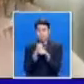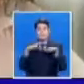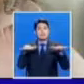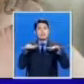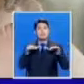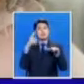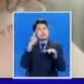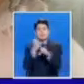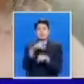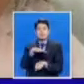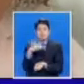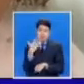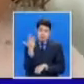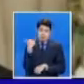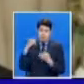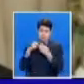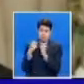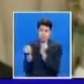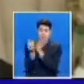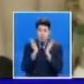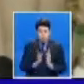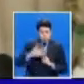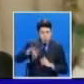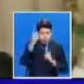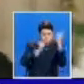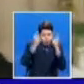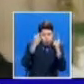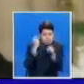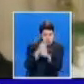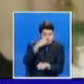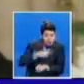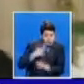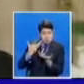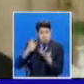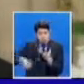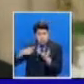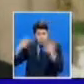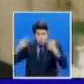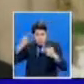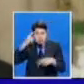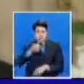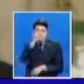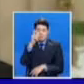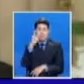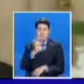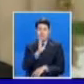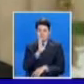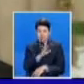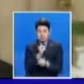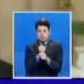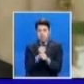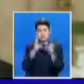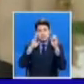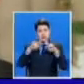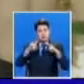ใช่ไหมครับตอนแรกเนี่ยเกิดเรื่องขึ้นโอ้โหคนกลัวกันมากหนึ่งเราจะสู้รบกันไหมนะครับสิ่งแรกที่ผมทำเลยผมก็บอกทางฝ่ายทหาร